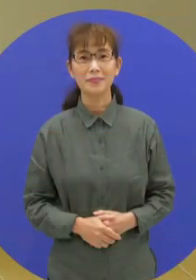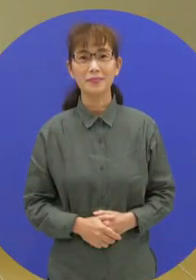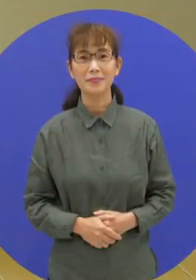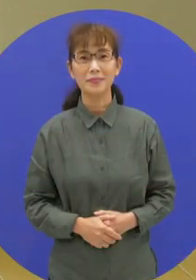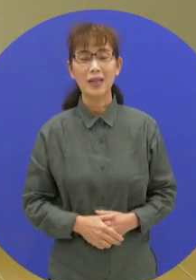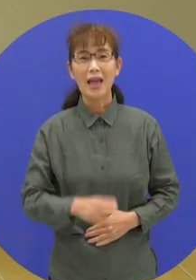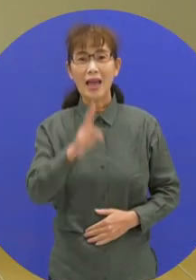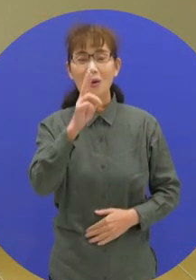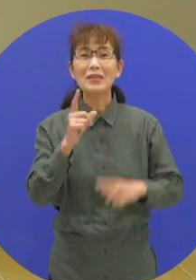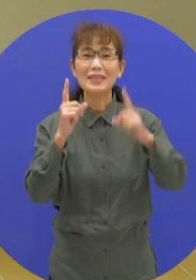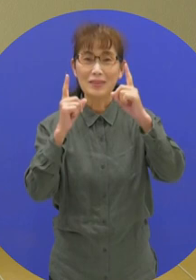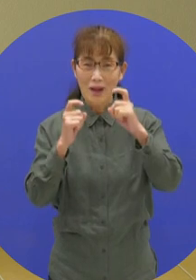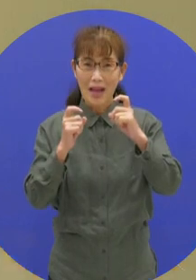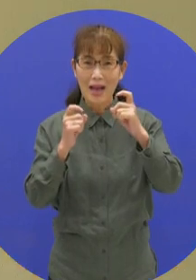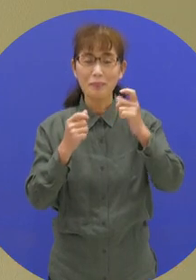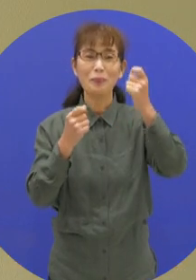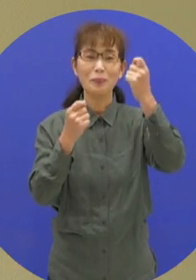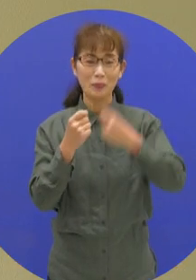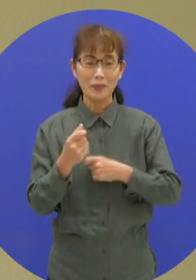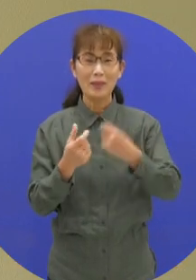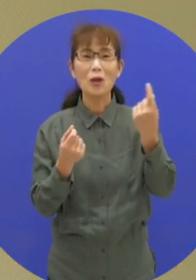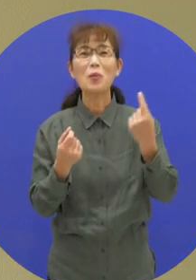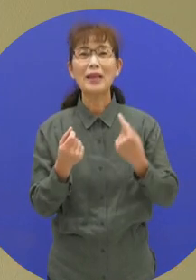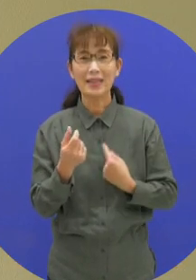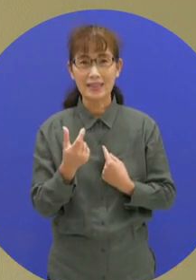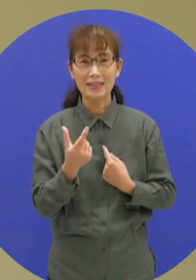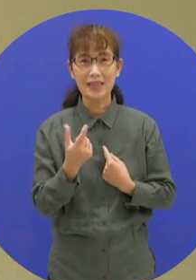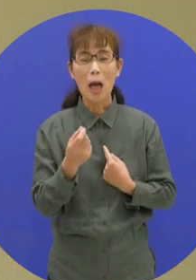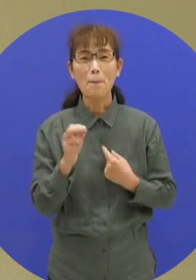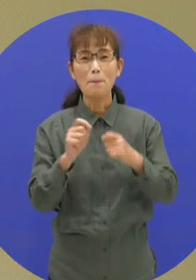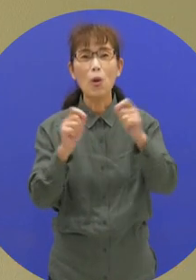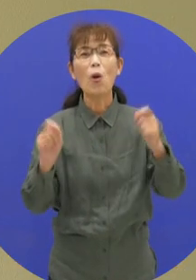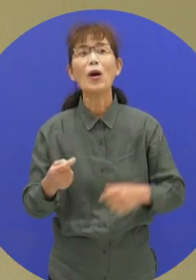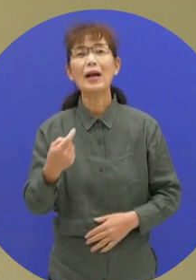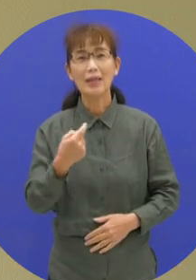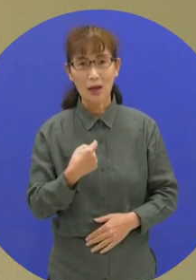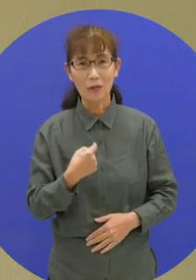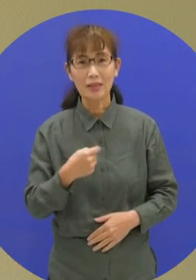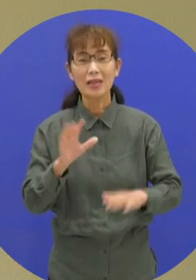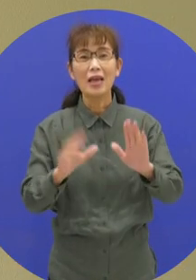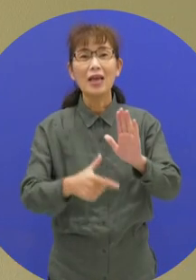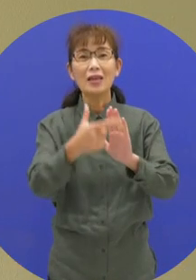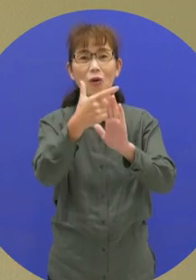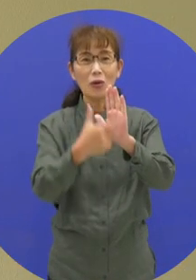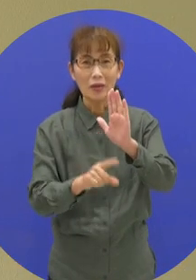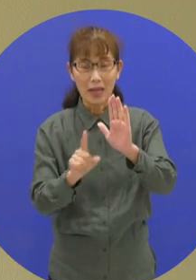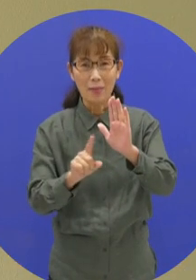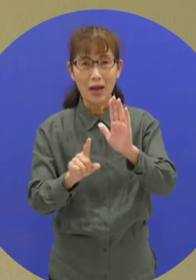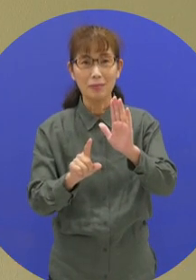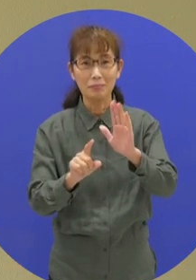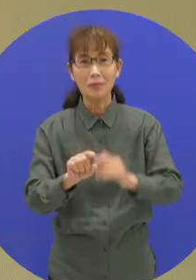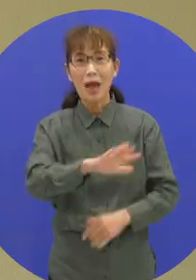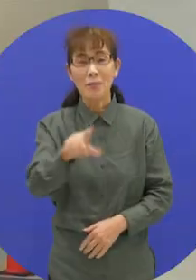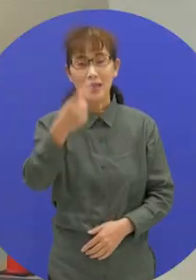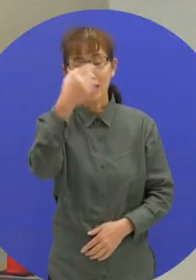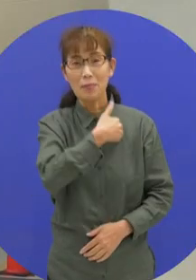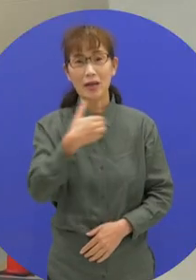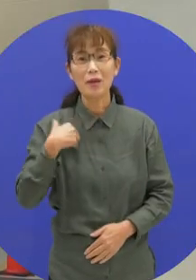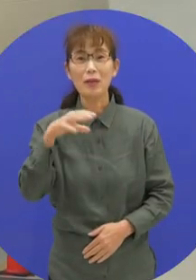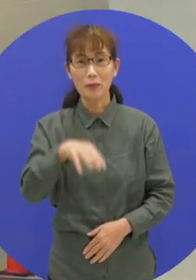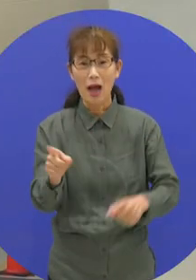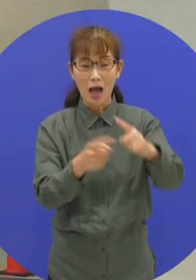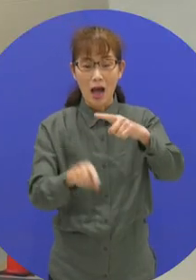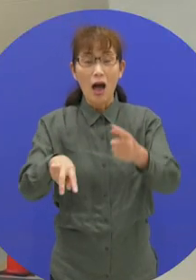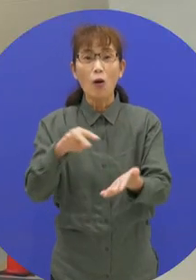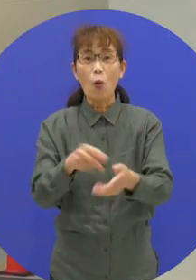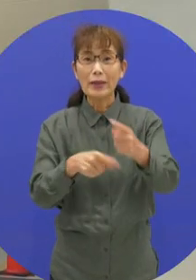も 皆さんこんにちは。サセボ市長の友永です。 レポーターの諸岡直子です。今回はみんなの学